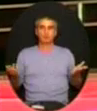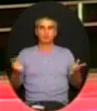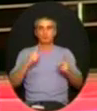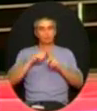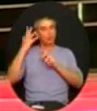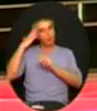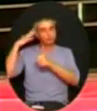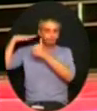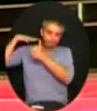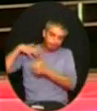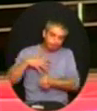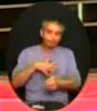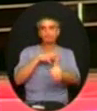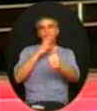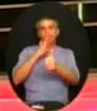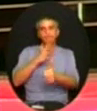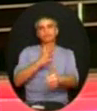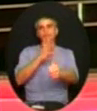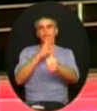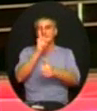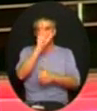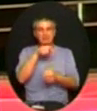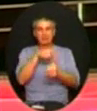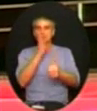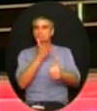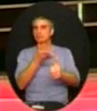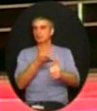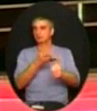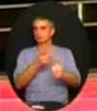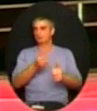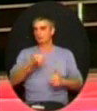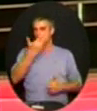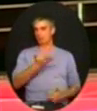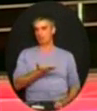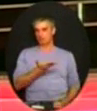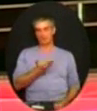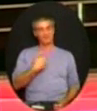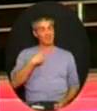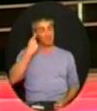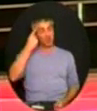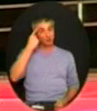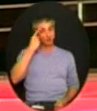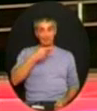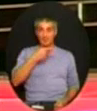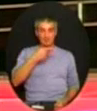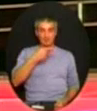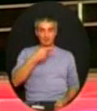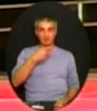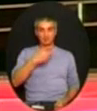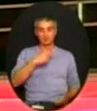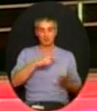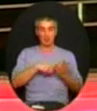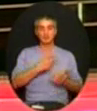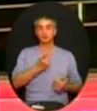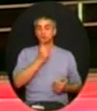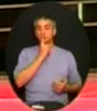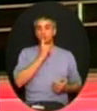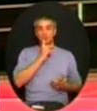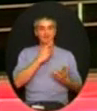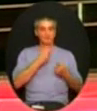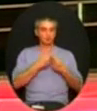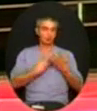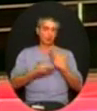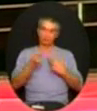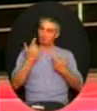עדר אחרי הרוח הקלוקלת של המנהיג. ואני חושבת שחטא השתיקה ושיתוף הפעולה הוא